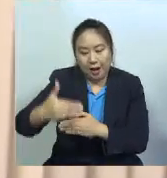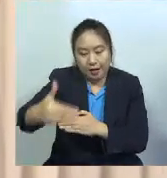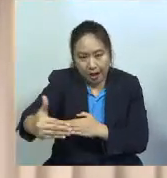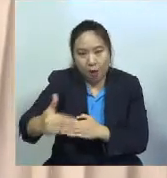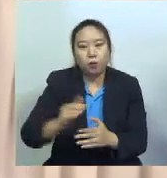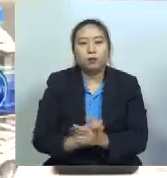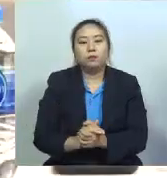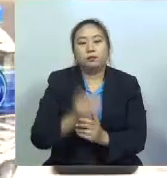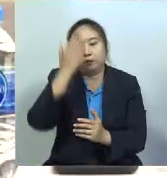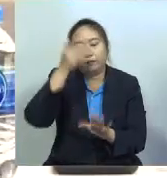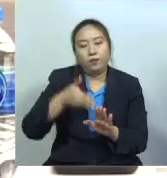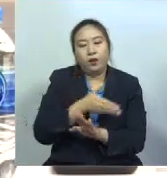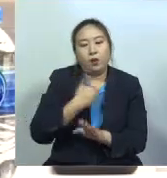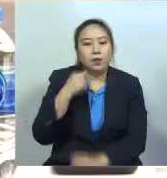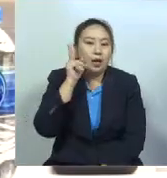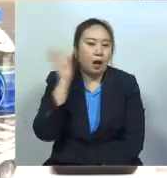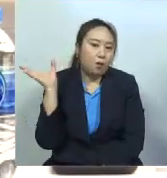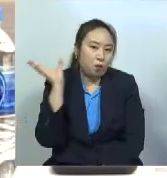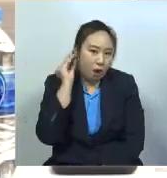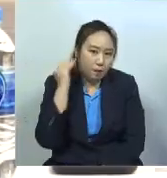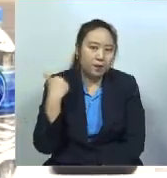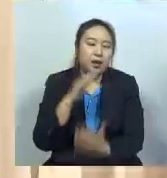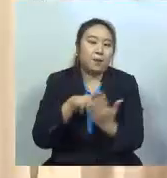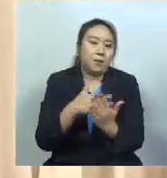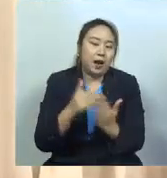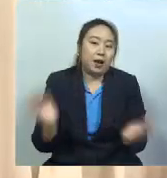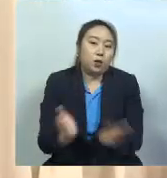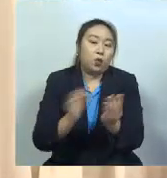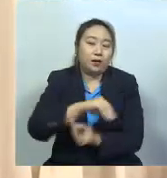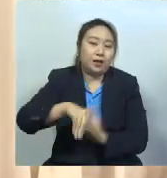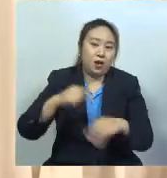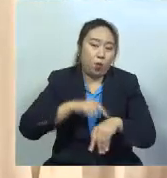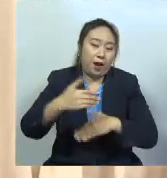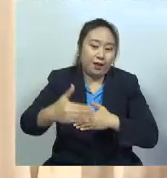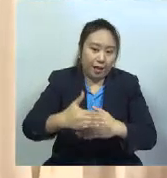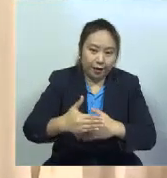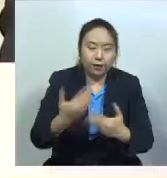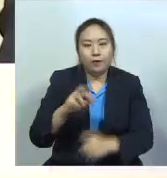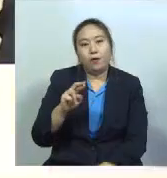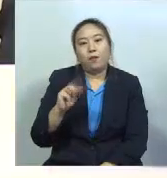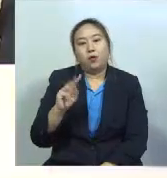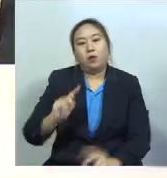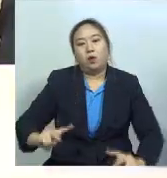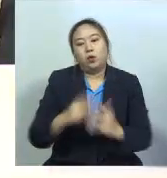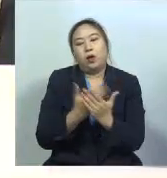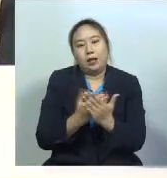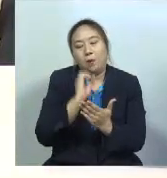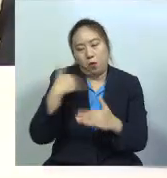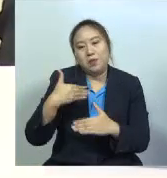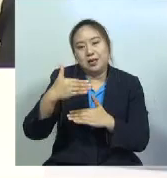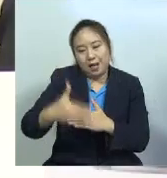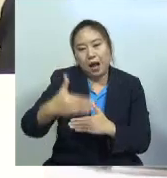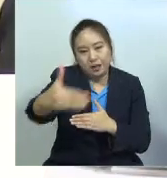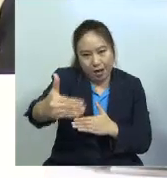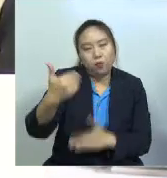ยนะคะเพราะว่าก่อนหน้านี้มีข่าวมาว่าจะมีมาตรการกระตุ้นเศรษฐกิจระยะสั้นรัฐมนตรีว่าการกระทรวงการคลังบอกว่าจะมีทั้งระยะกลาง